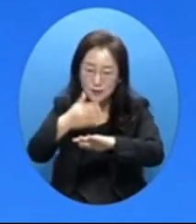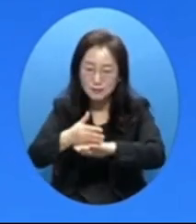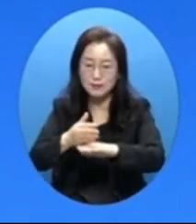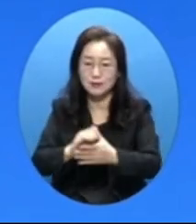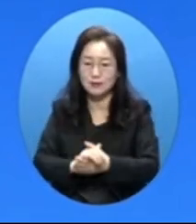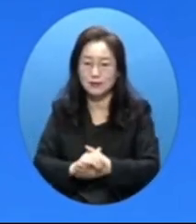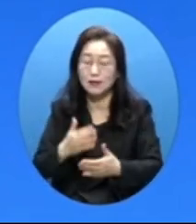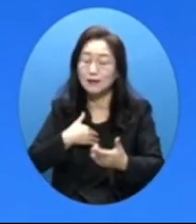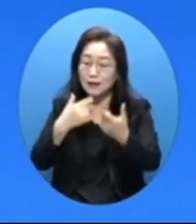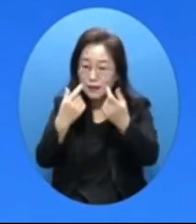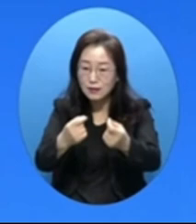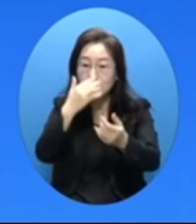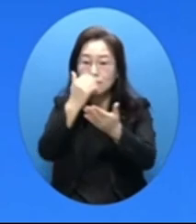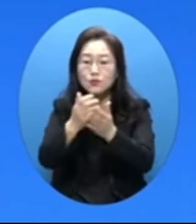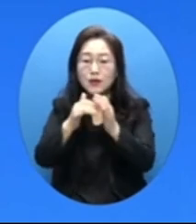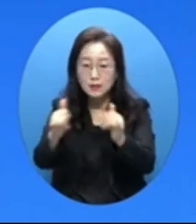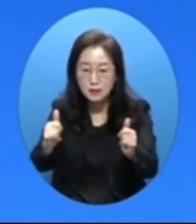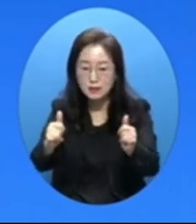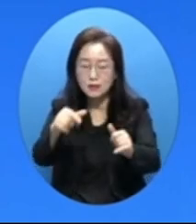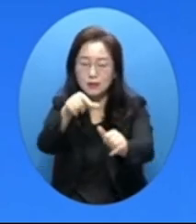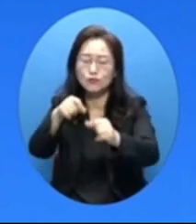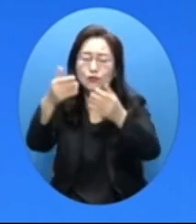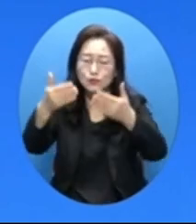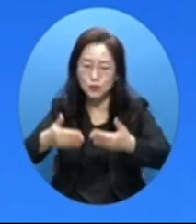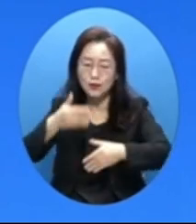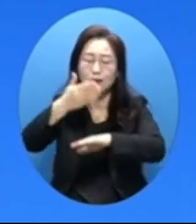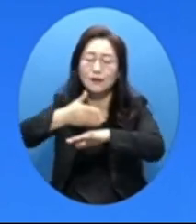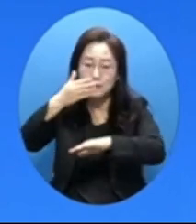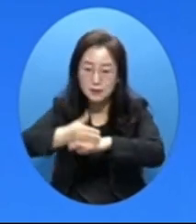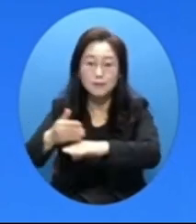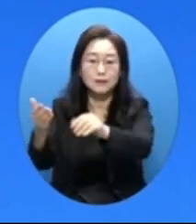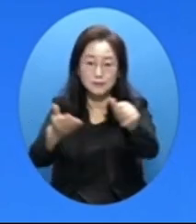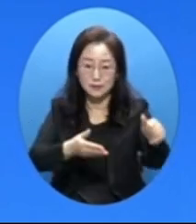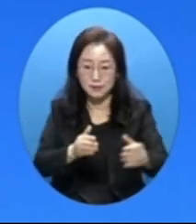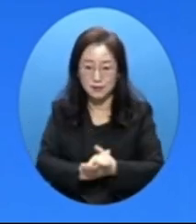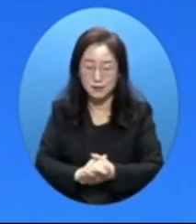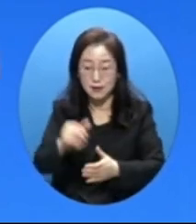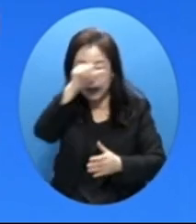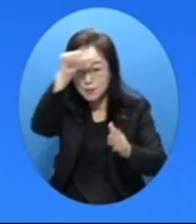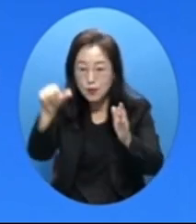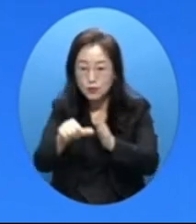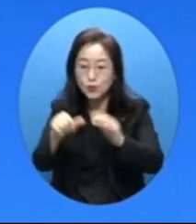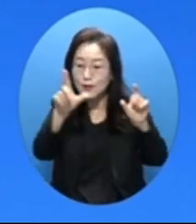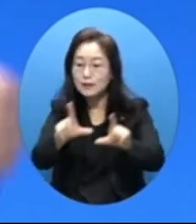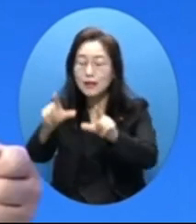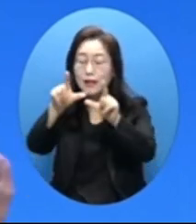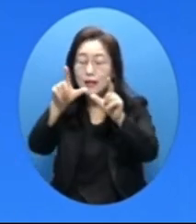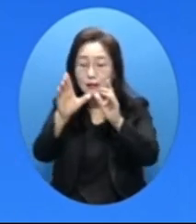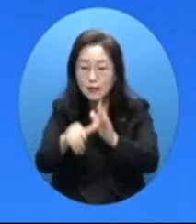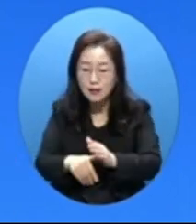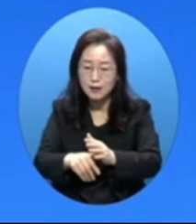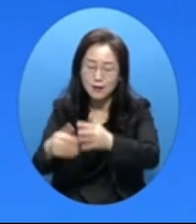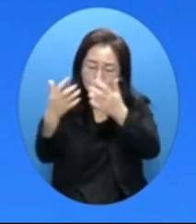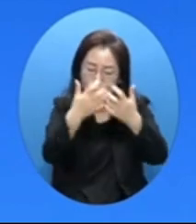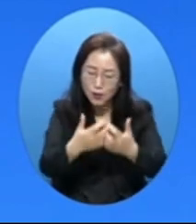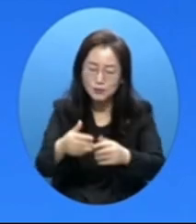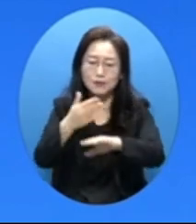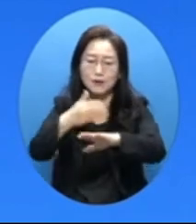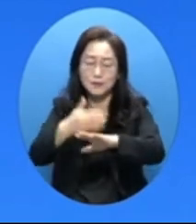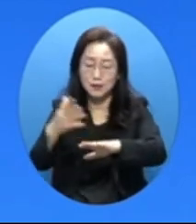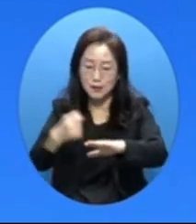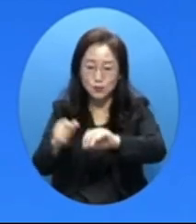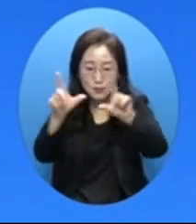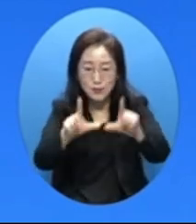나 같은 죄인에게 구원해낼 준 것을 감사해야 됩니다 한 병씩 여러분 삶이 삶의 되기를